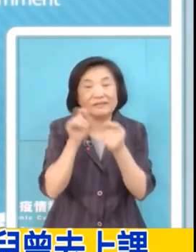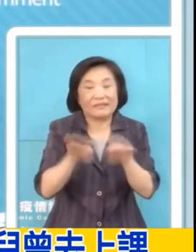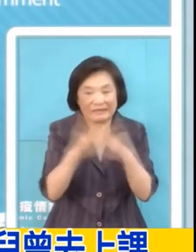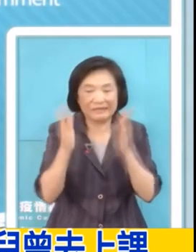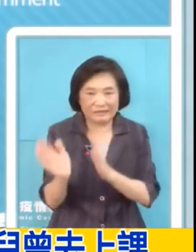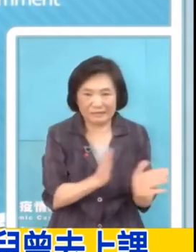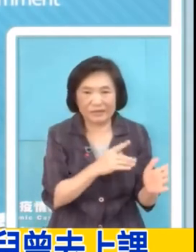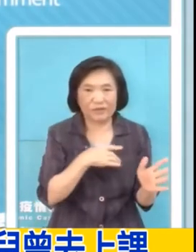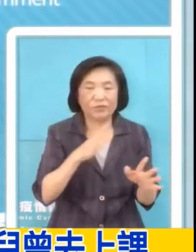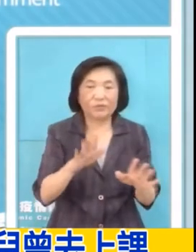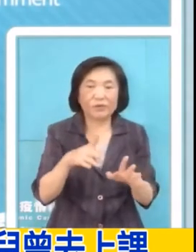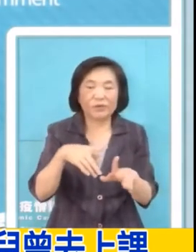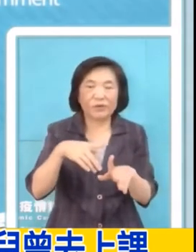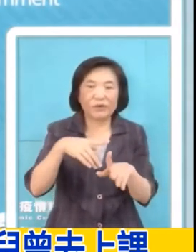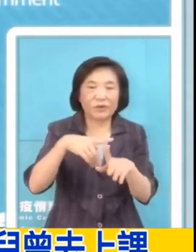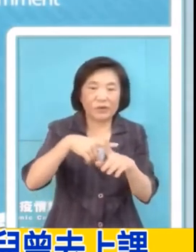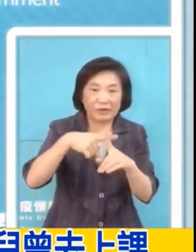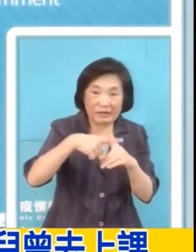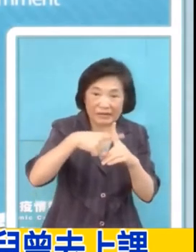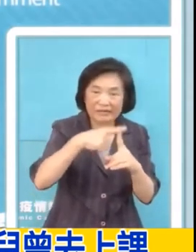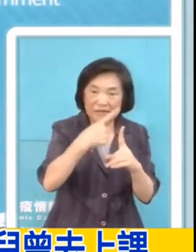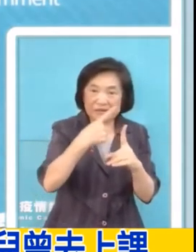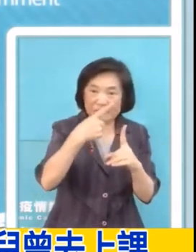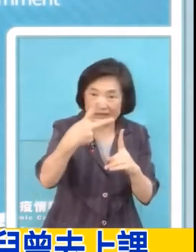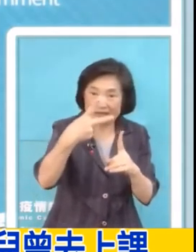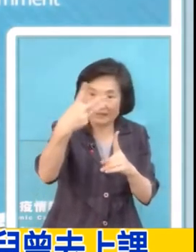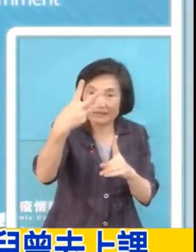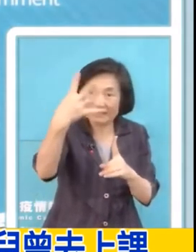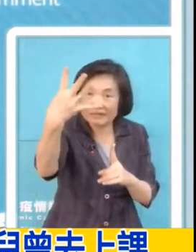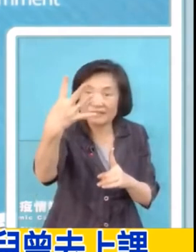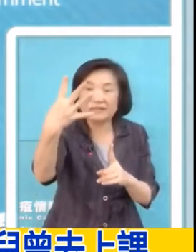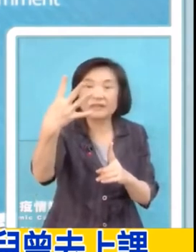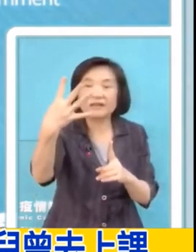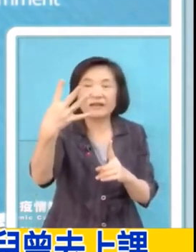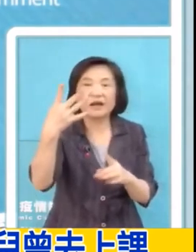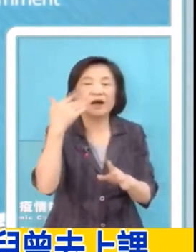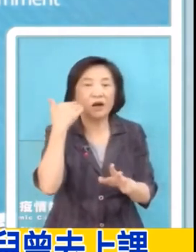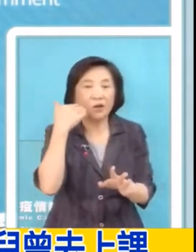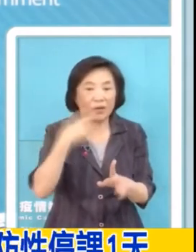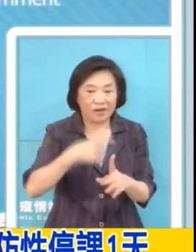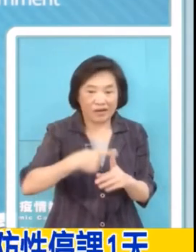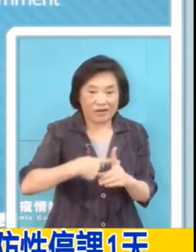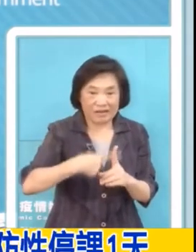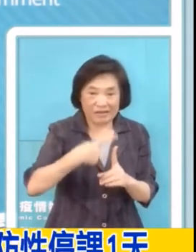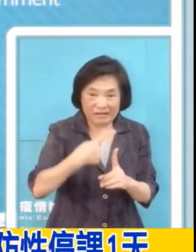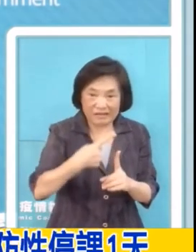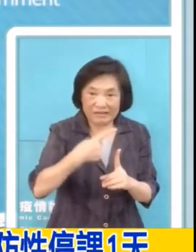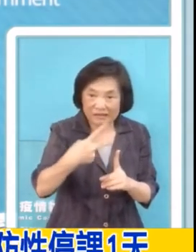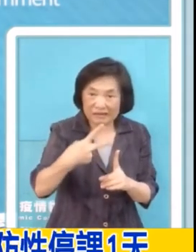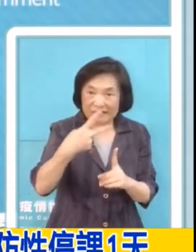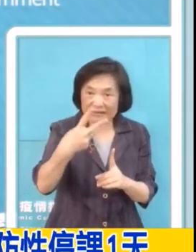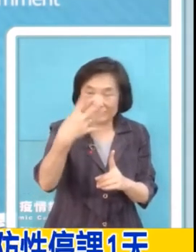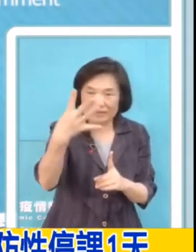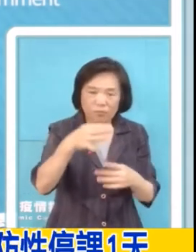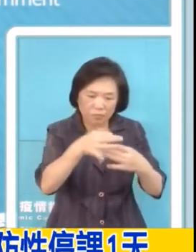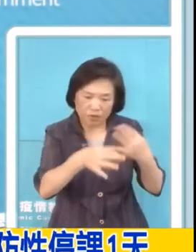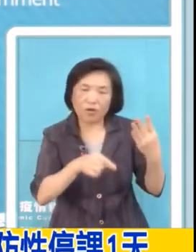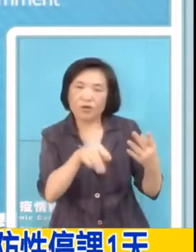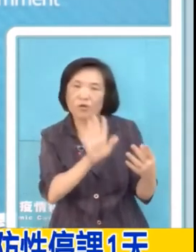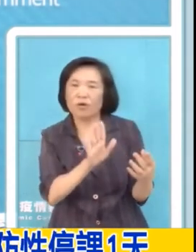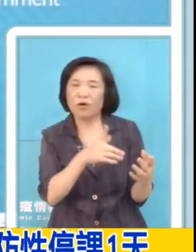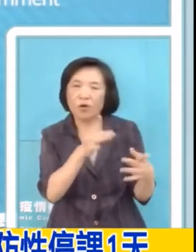们有1级、2级、0嘛哈，1级、2级、3级、4级。那每一级哈要升级哈，我们都有标准。可